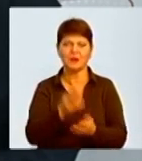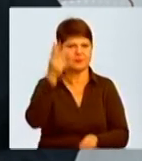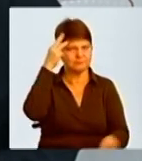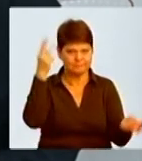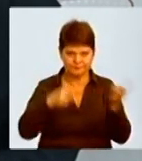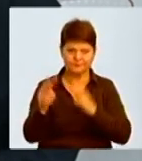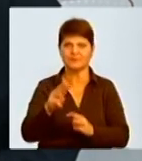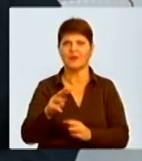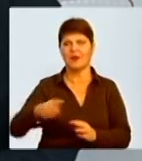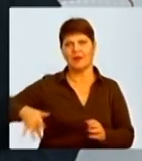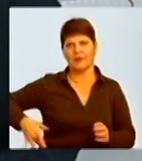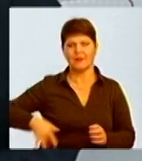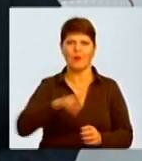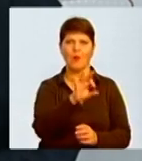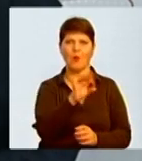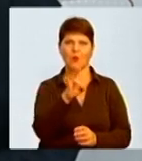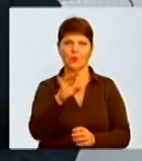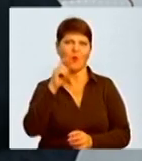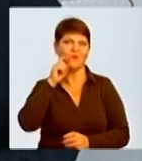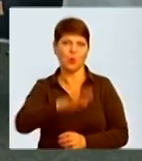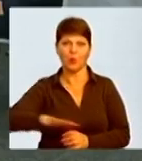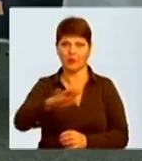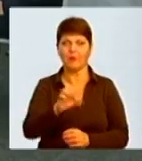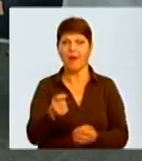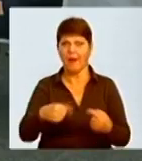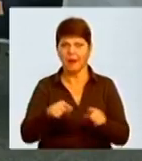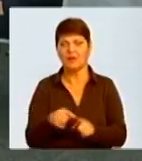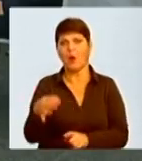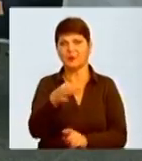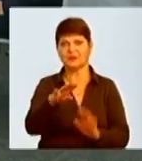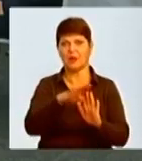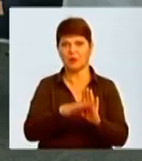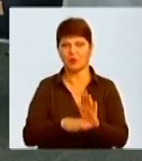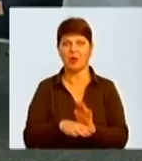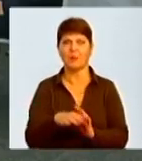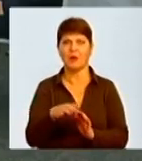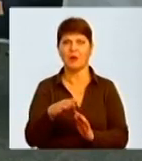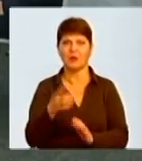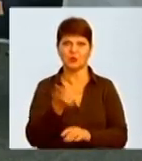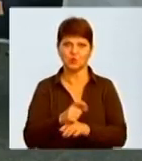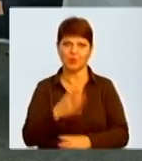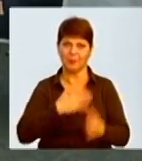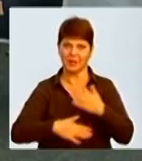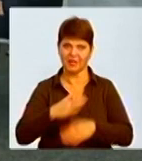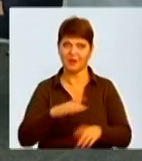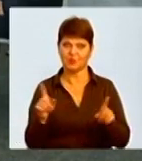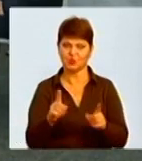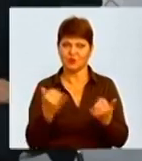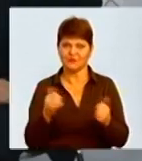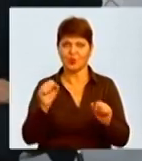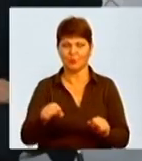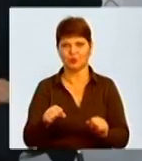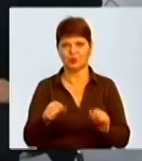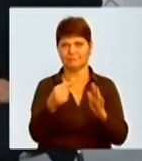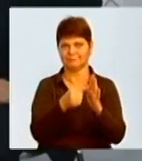урологічне, онкоурологічне відділення на Україні. Отак діє обласна програма онкології. І нам дуже приємно, що сьогодні ми можемо поділитися цією